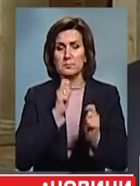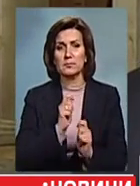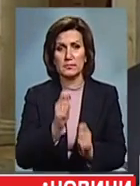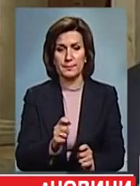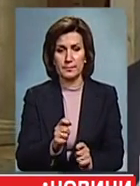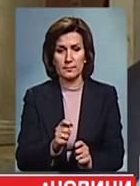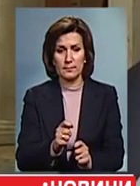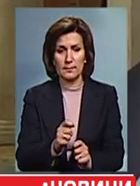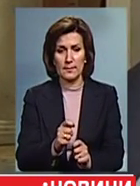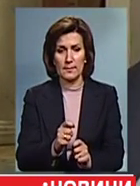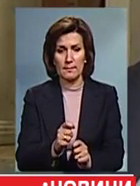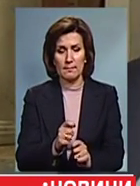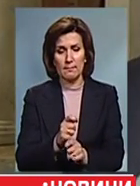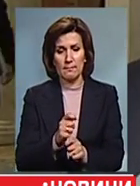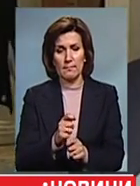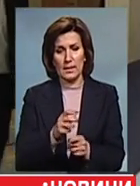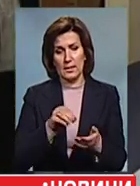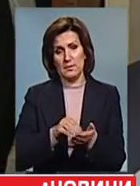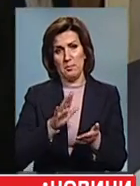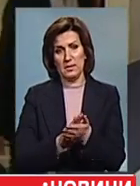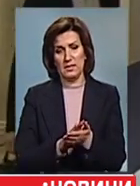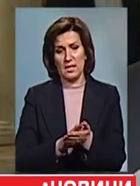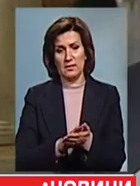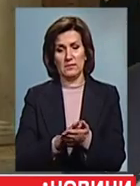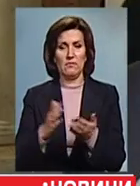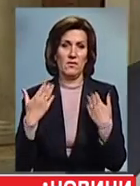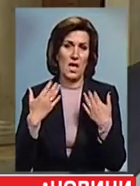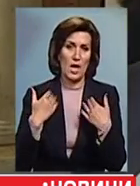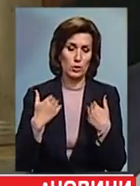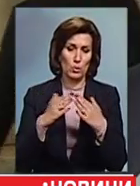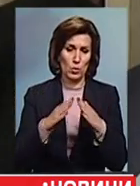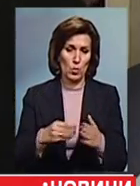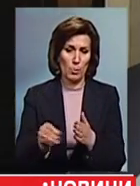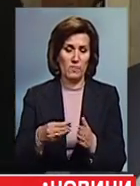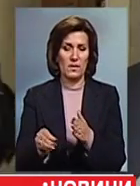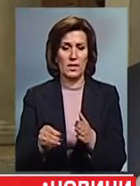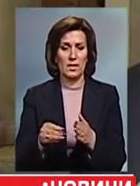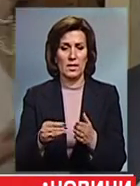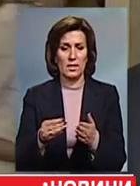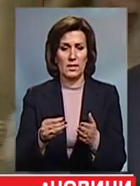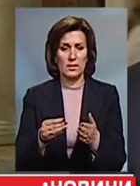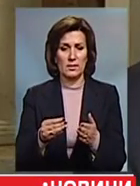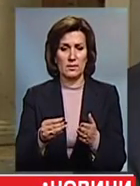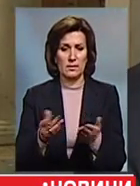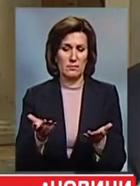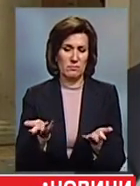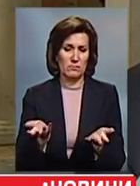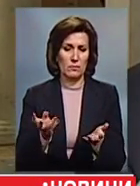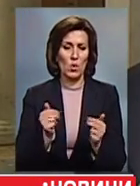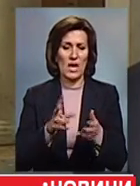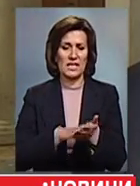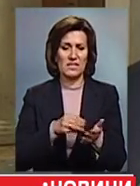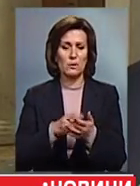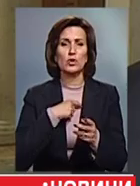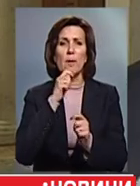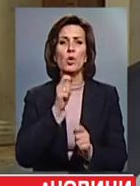подарував. І те саме записав у своїй дачі, у своїй, ну, як воно називається? Ну, ні, те,